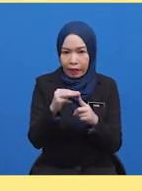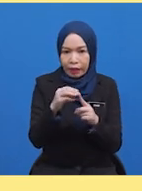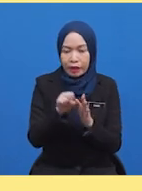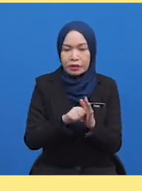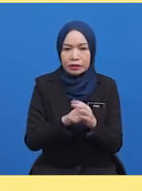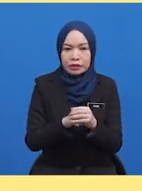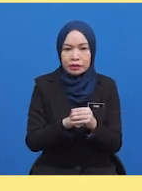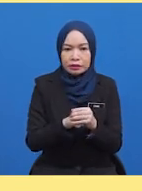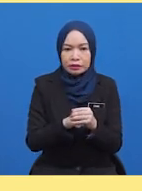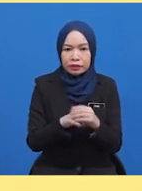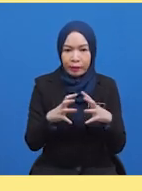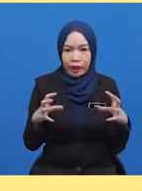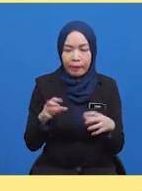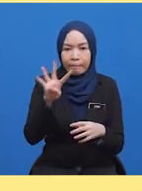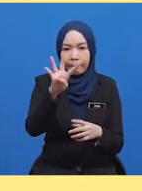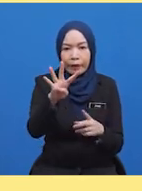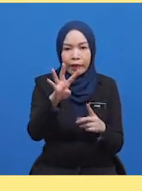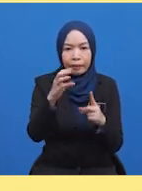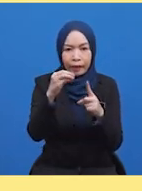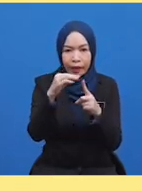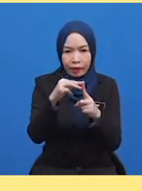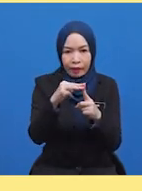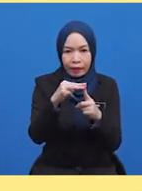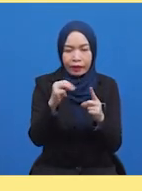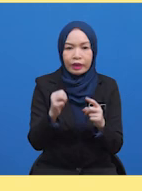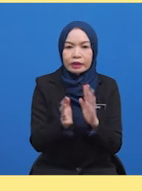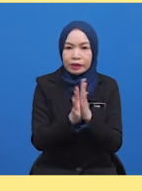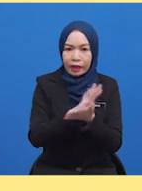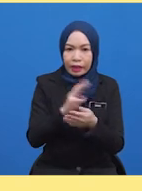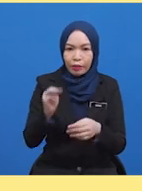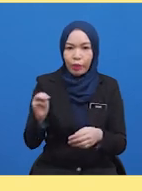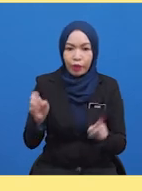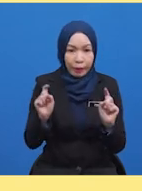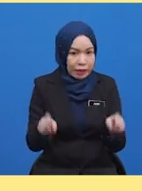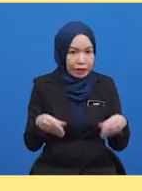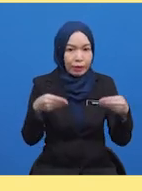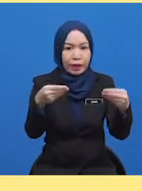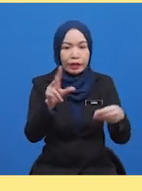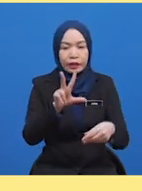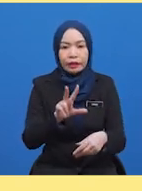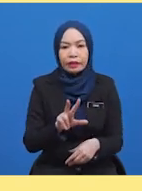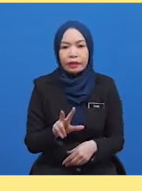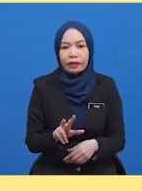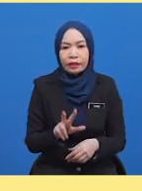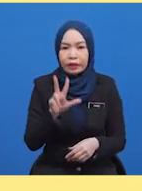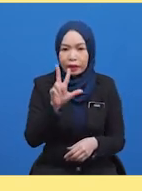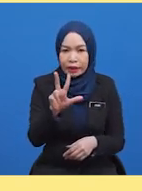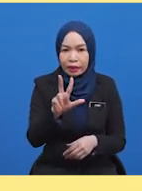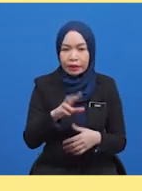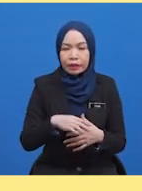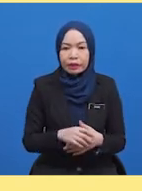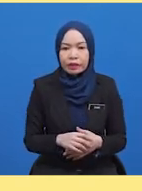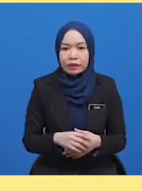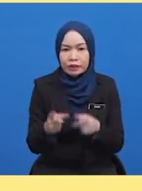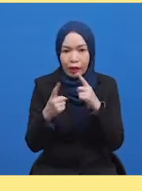sebanyak empat marka justru murid-murid belum memberikan tiga isi yang